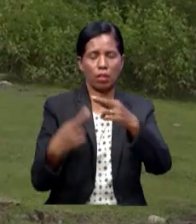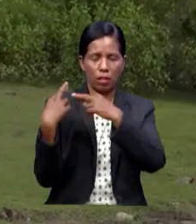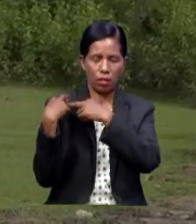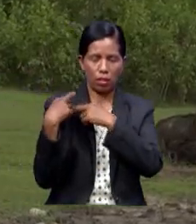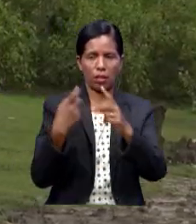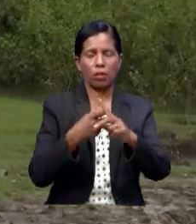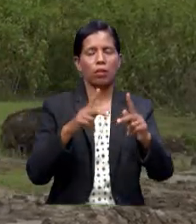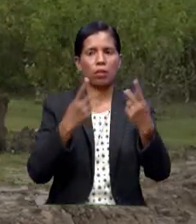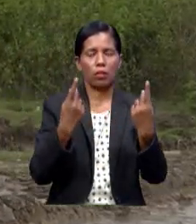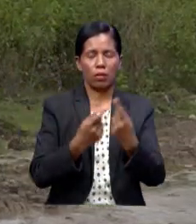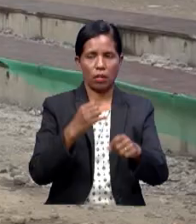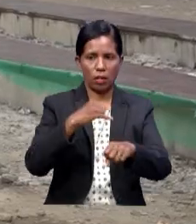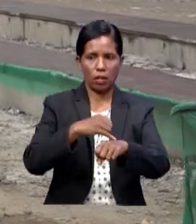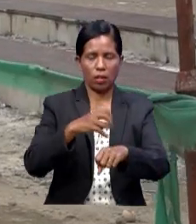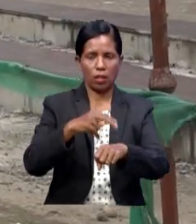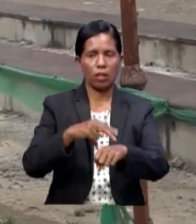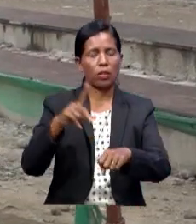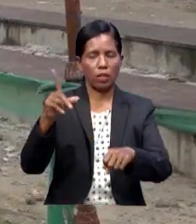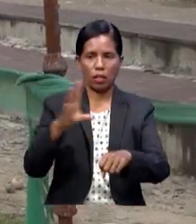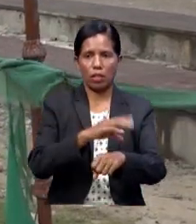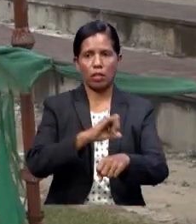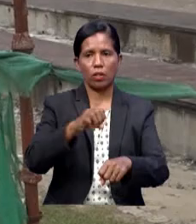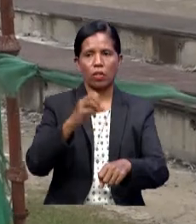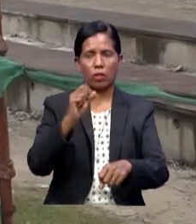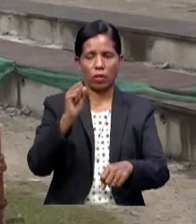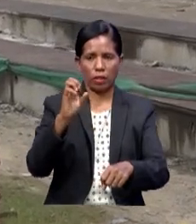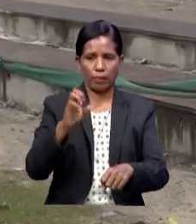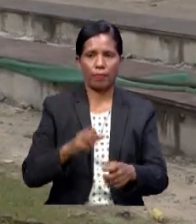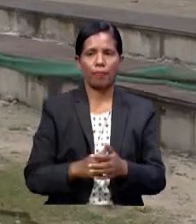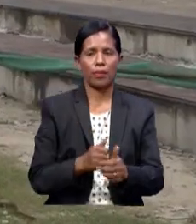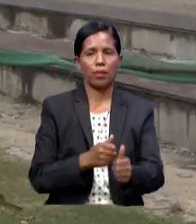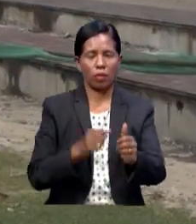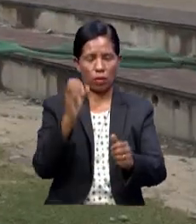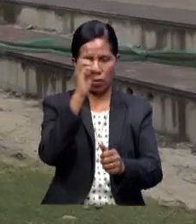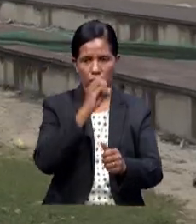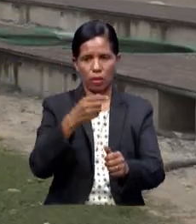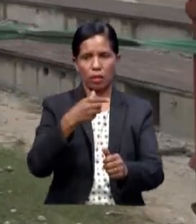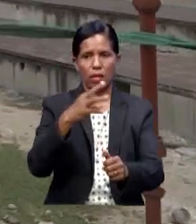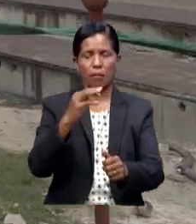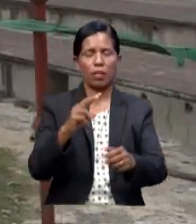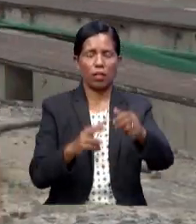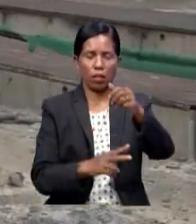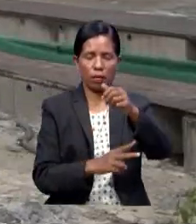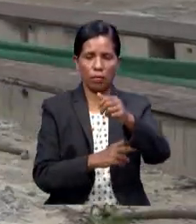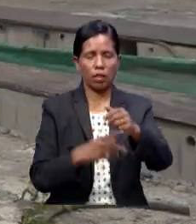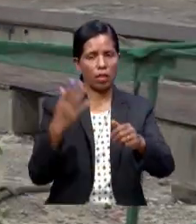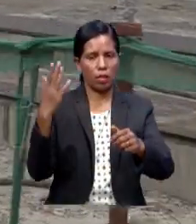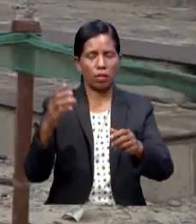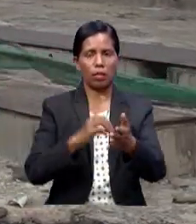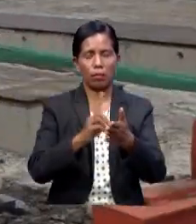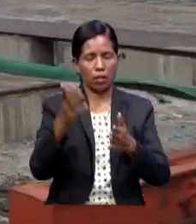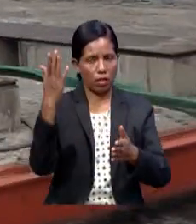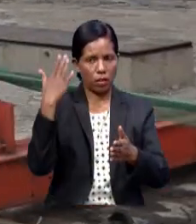husi companhia internacional Krikovec Joint Venture. Tuir observação de emen iha mota Buanurak semana